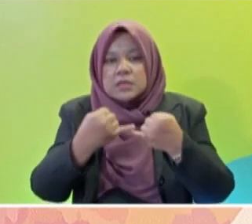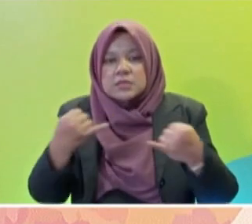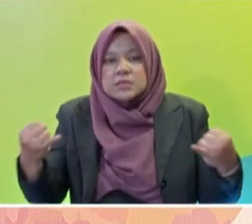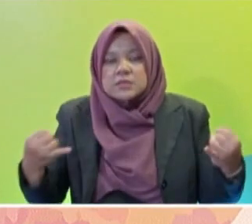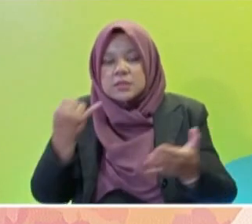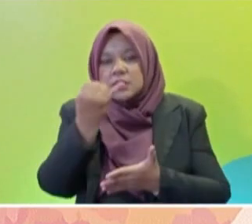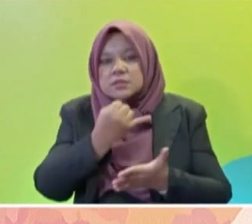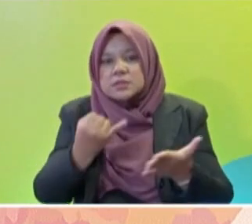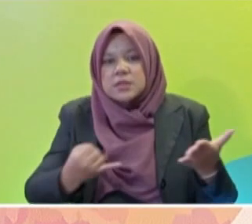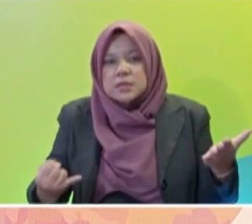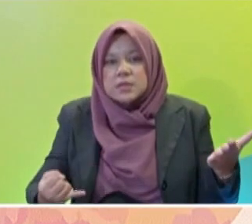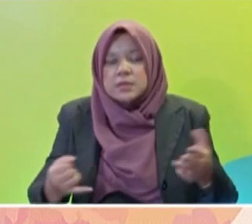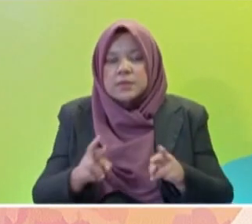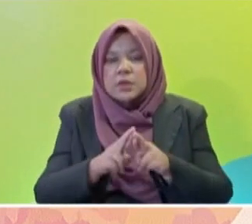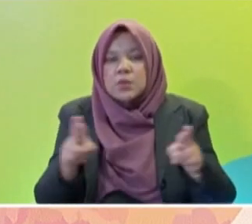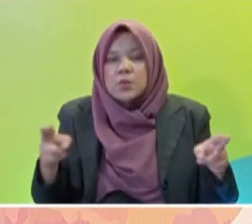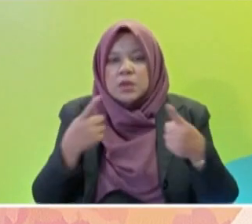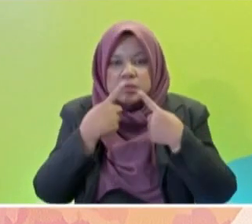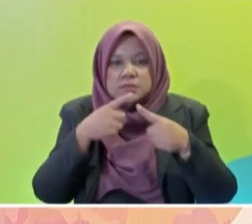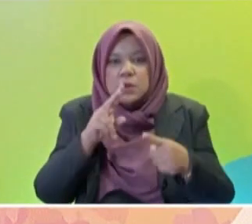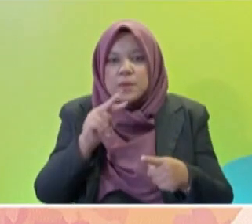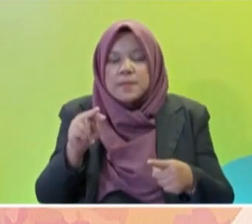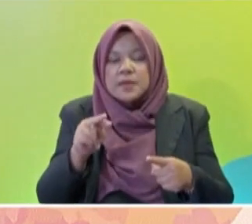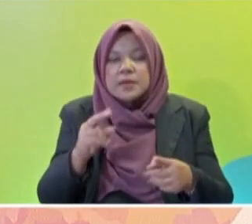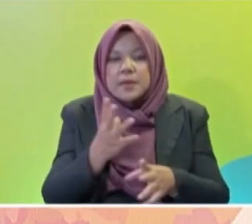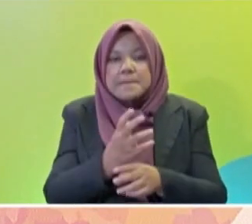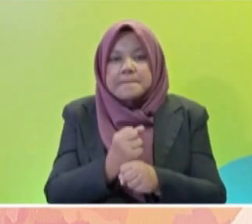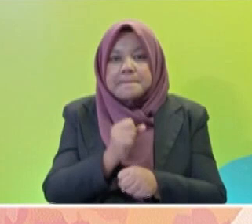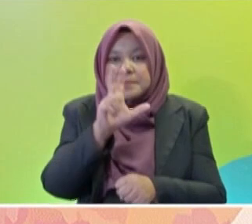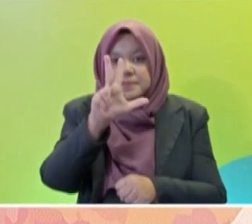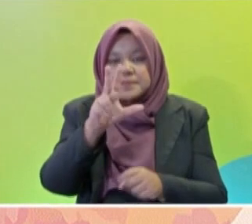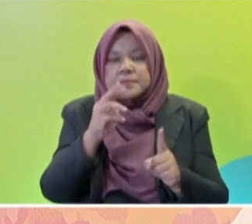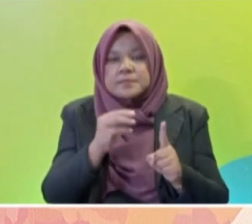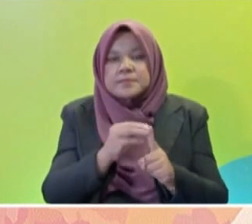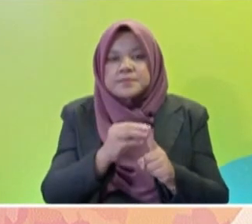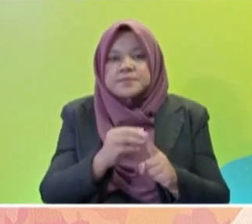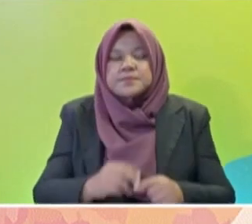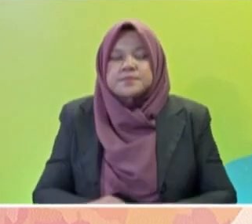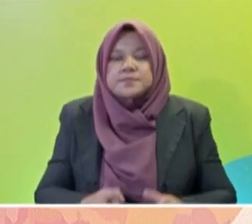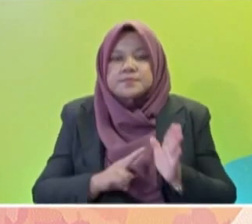betul pada ruang jawaban 3 marka Oke raja